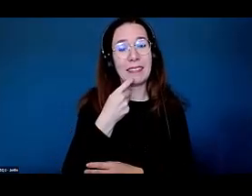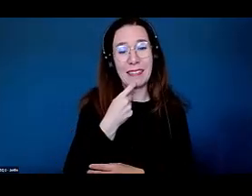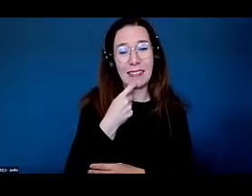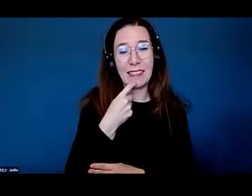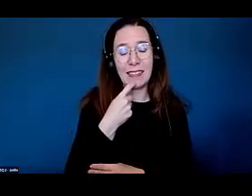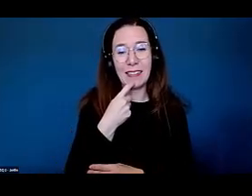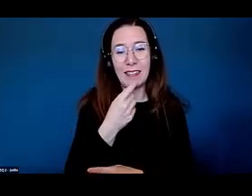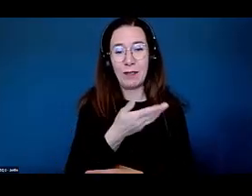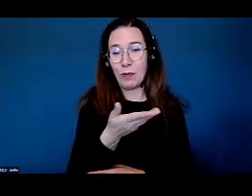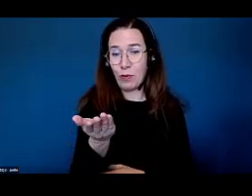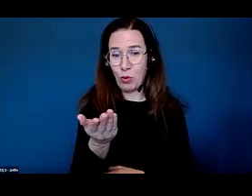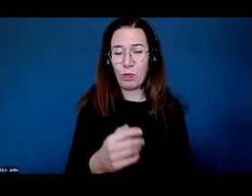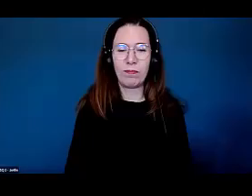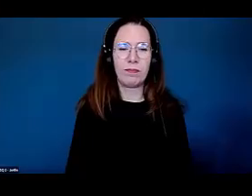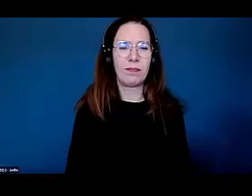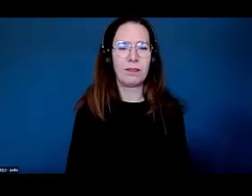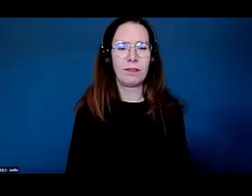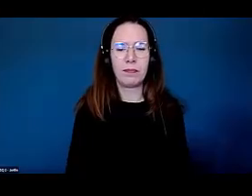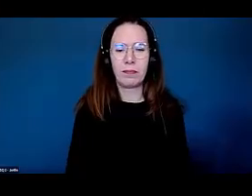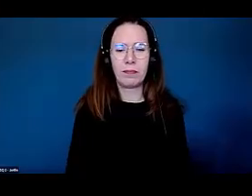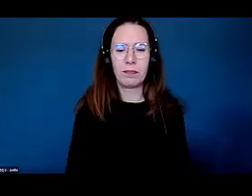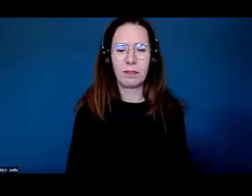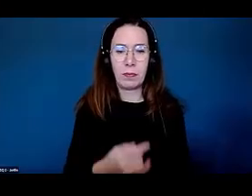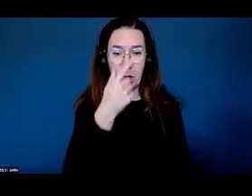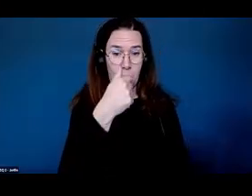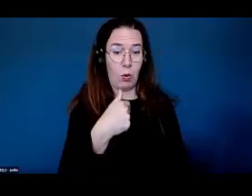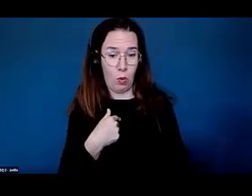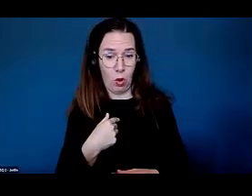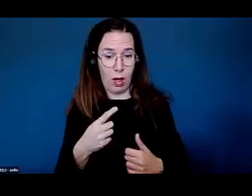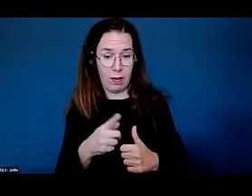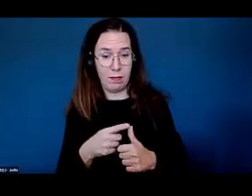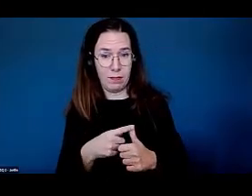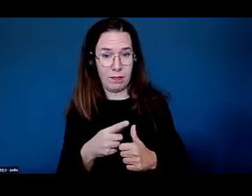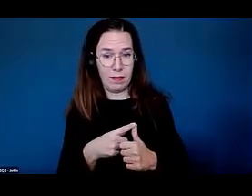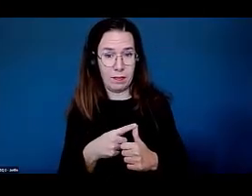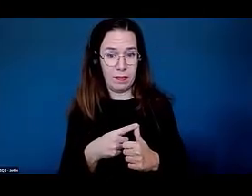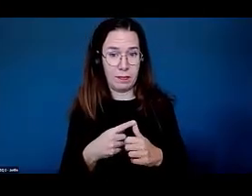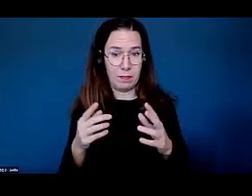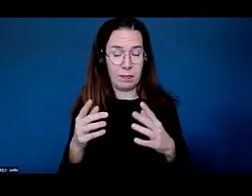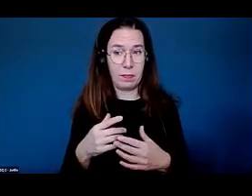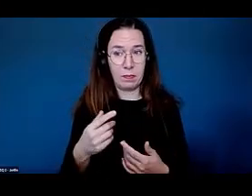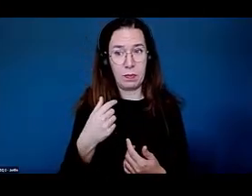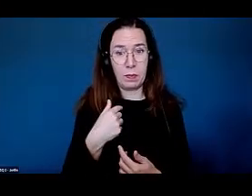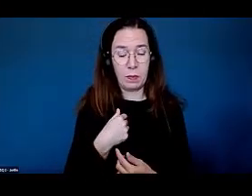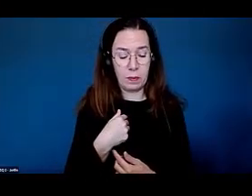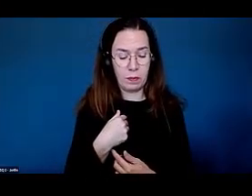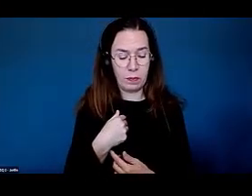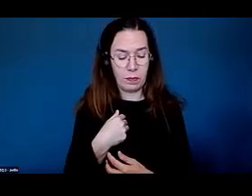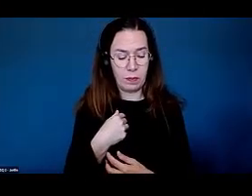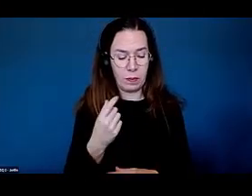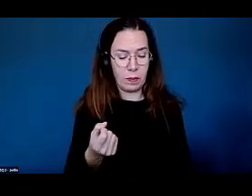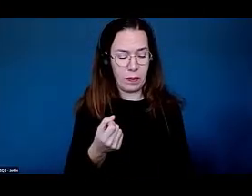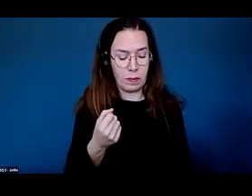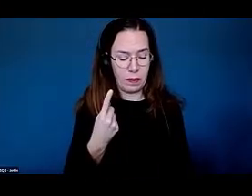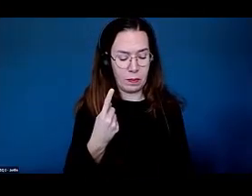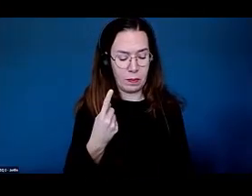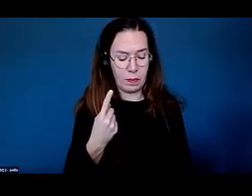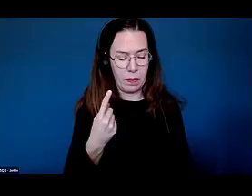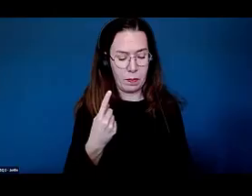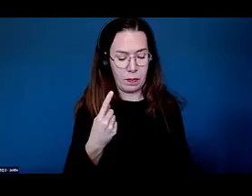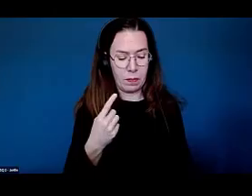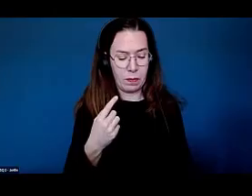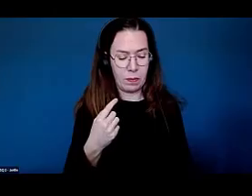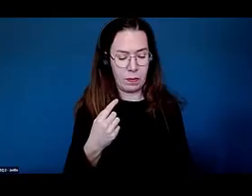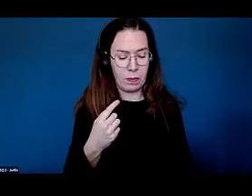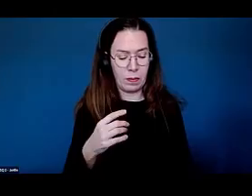commencer avec vous. Donc pour moi, pour commencer, ce qui me permet de comprendre